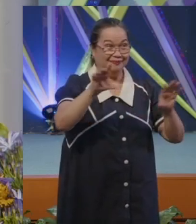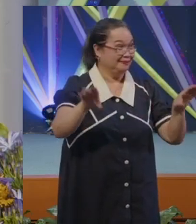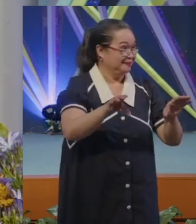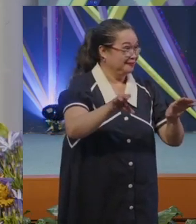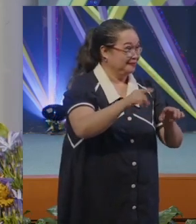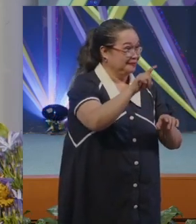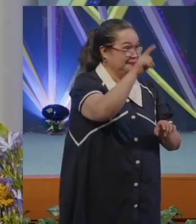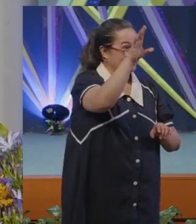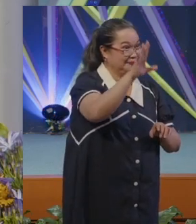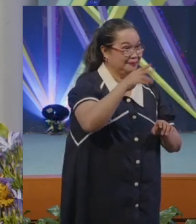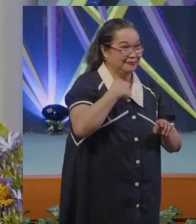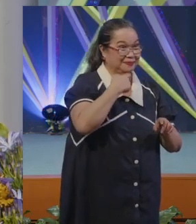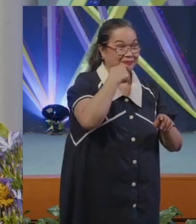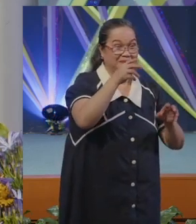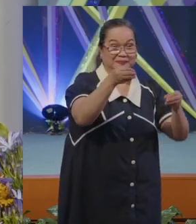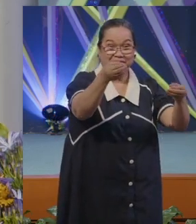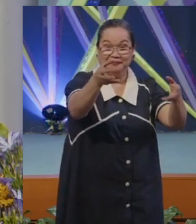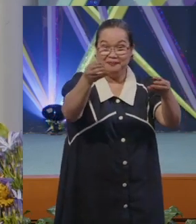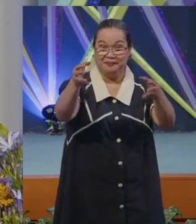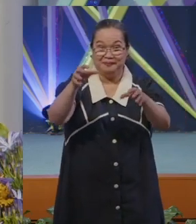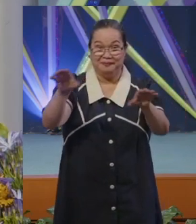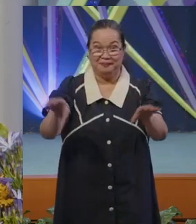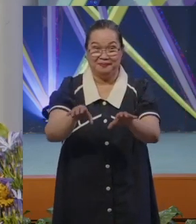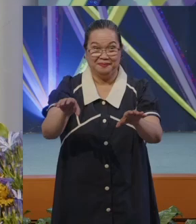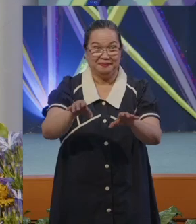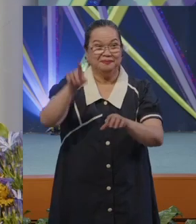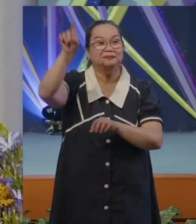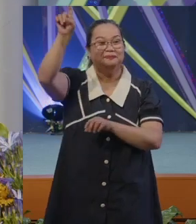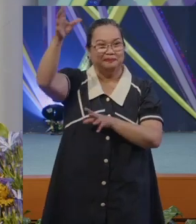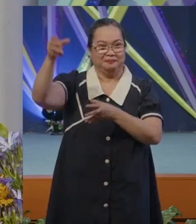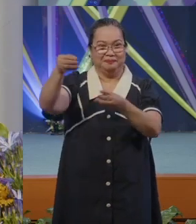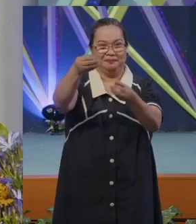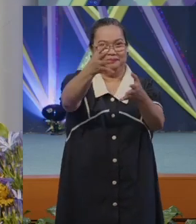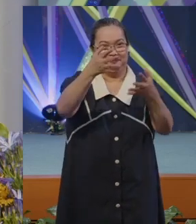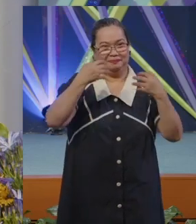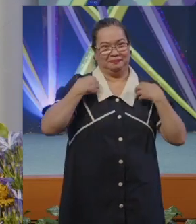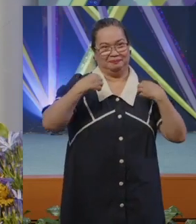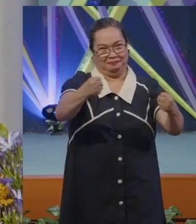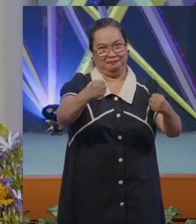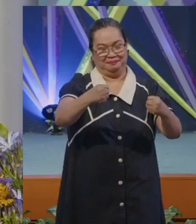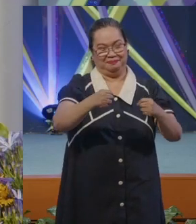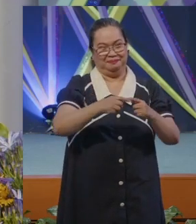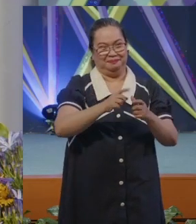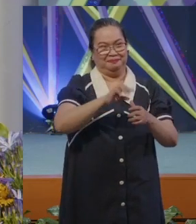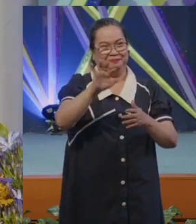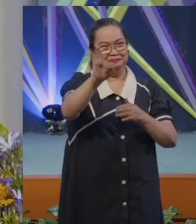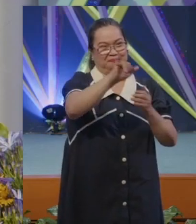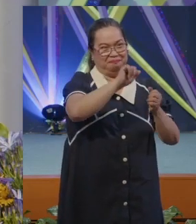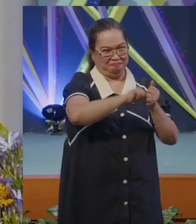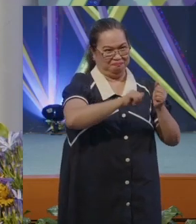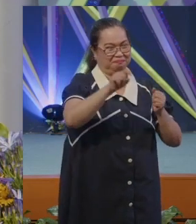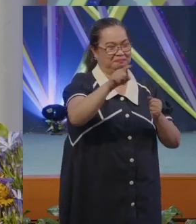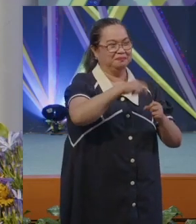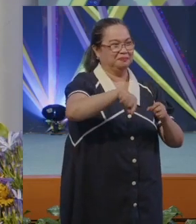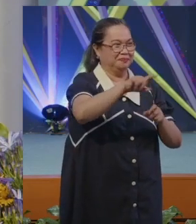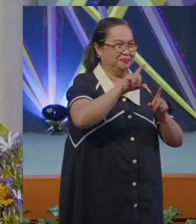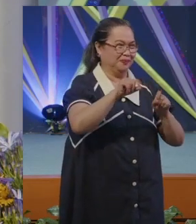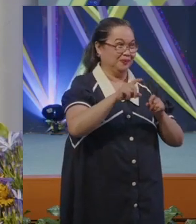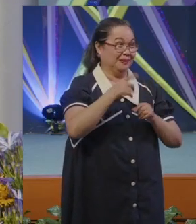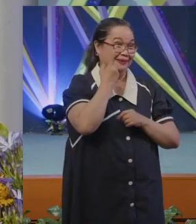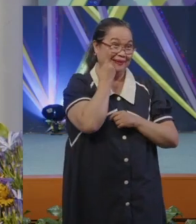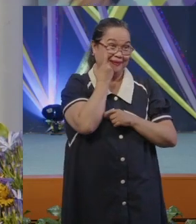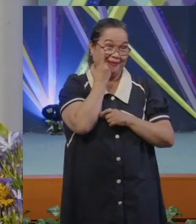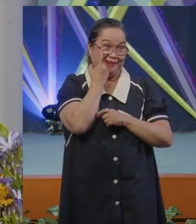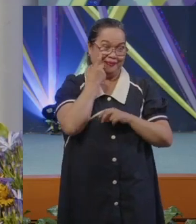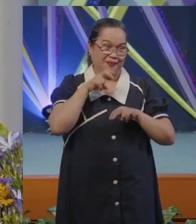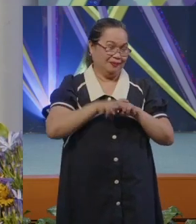ng Panginoon, siya ang magbibigay ng kalakasan sa atin upang ito ay magawa natin. Kanina lang po,